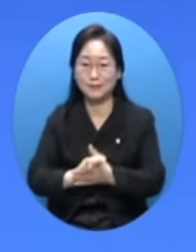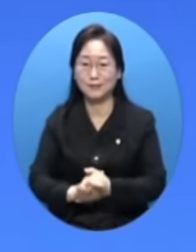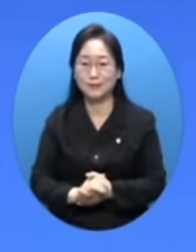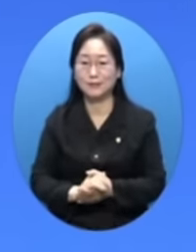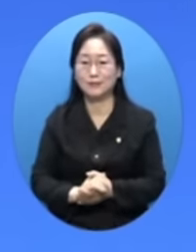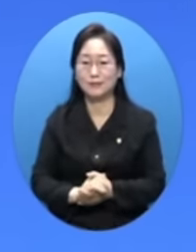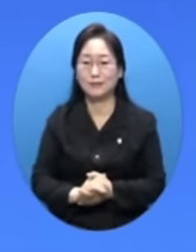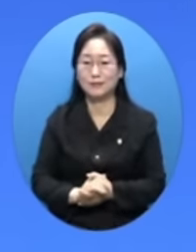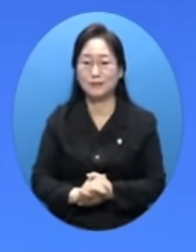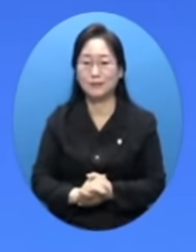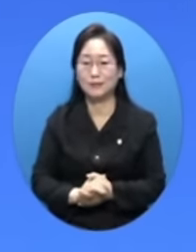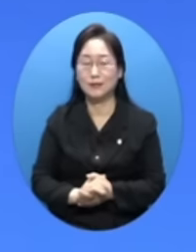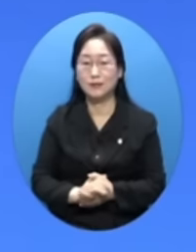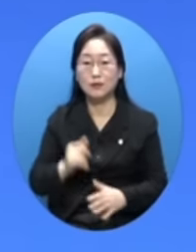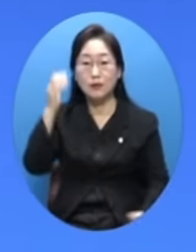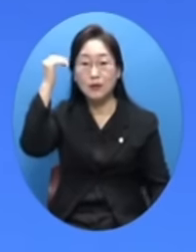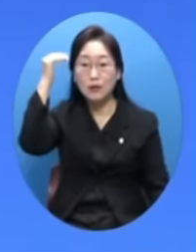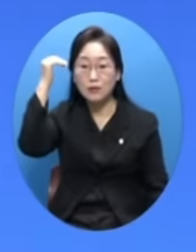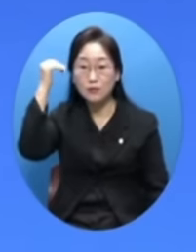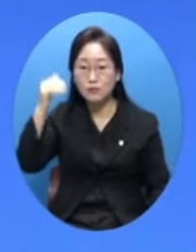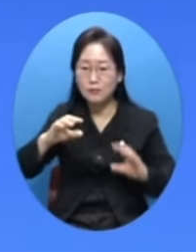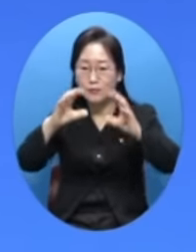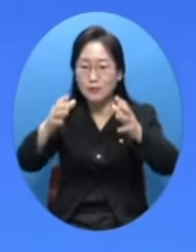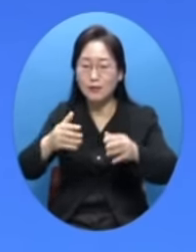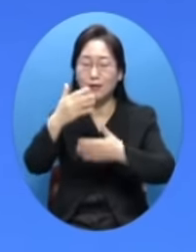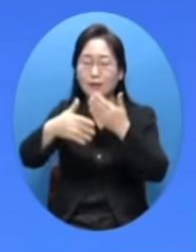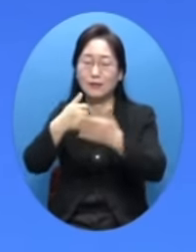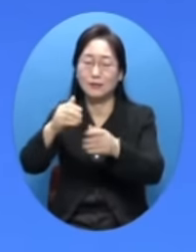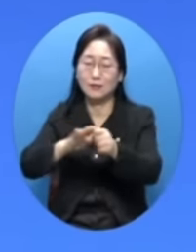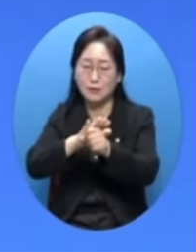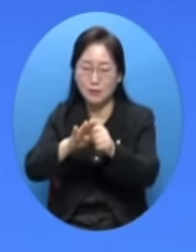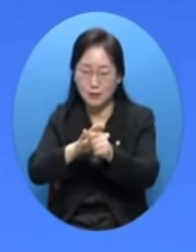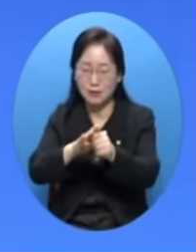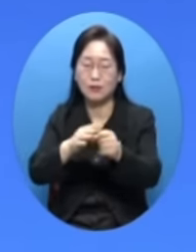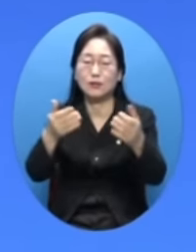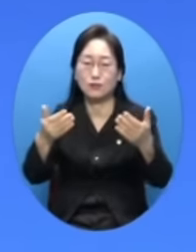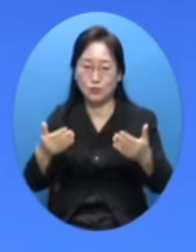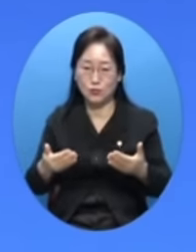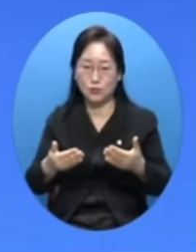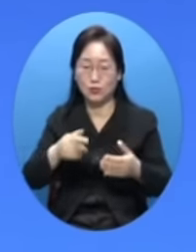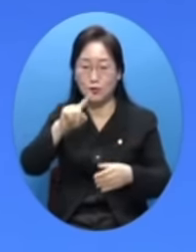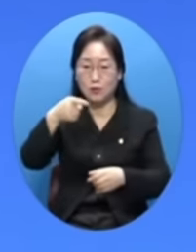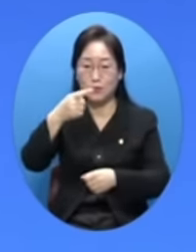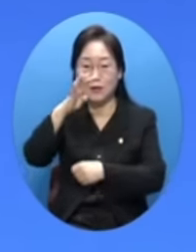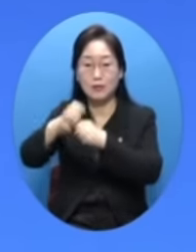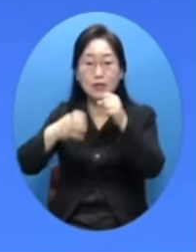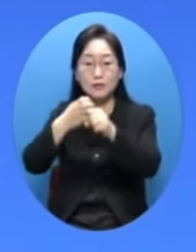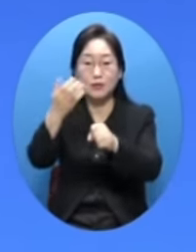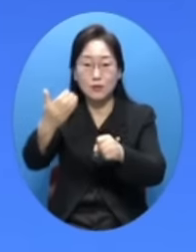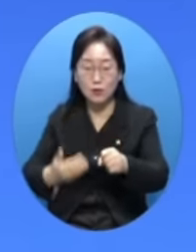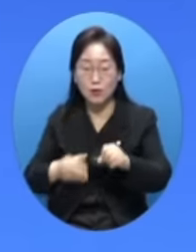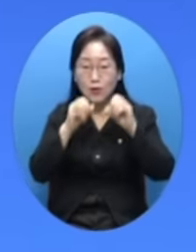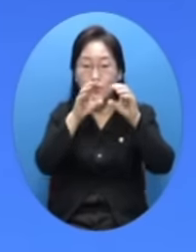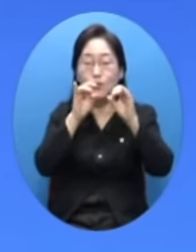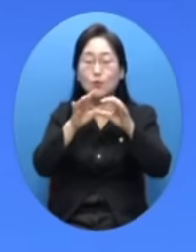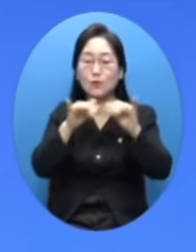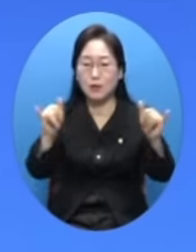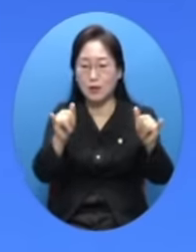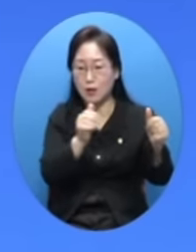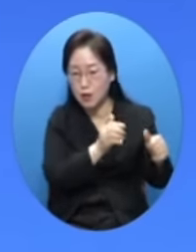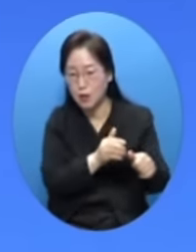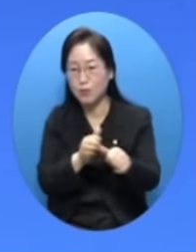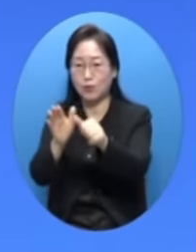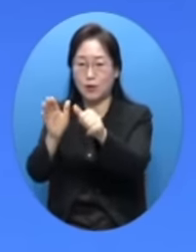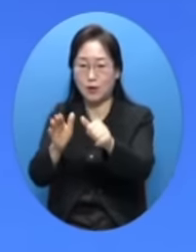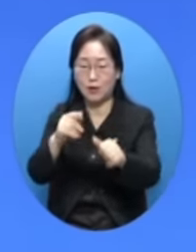아멘 우리 대한민국을 하나님 사랑해 주셔서 140년 전에 선교사를 보내 주시고